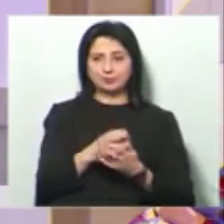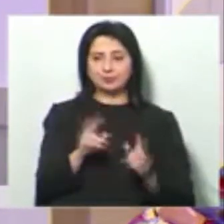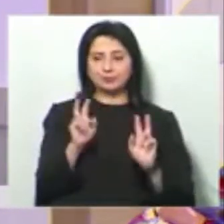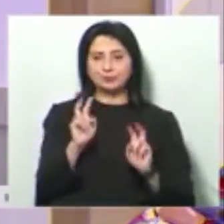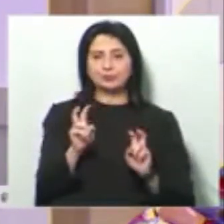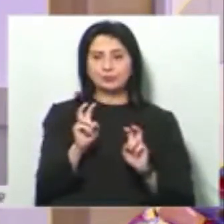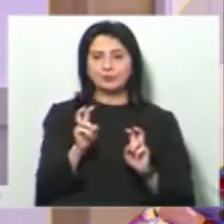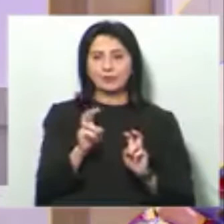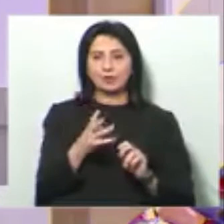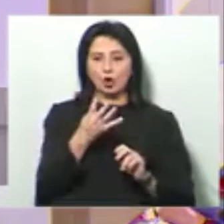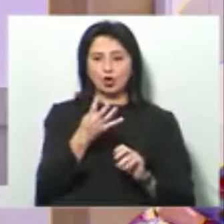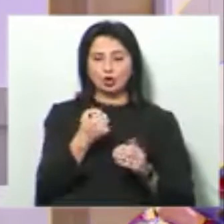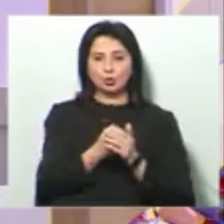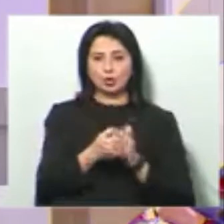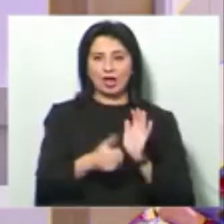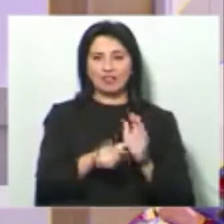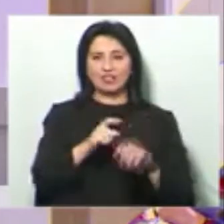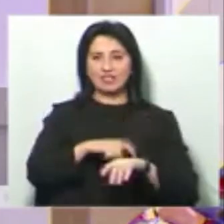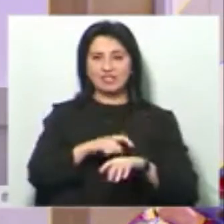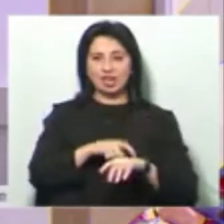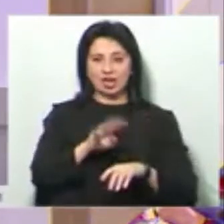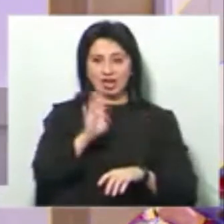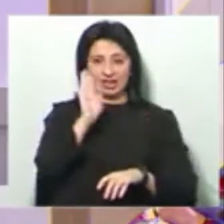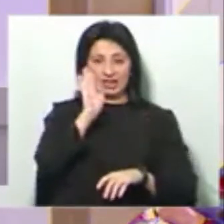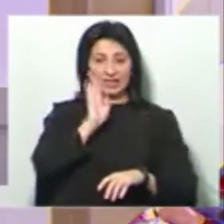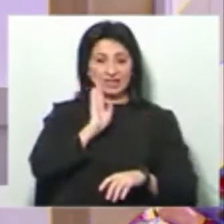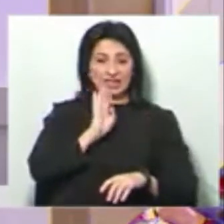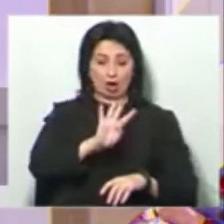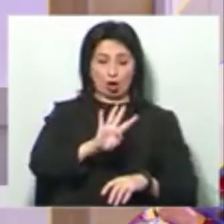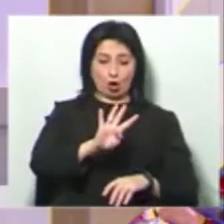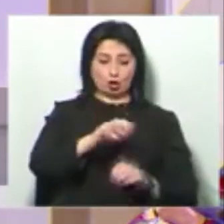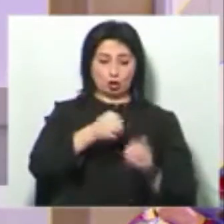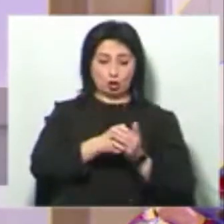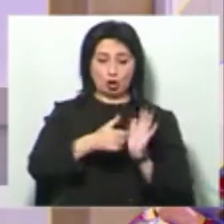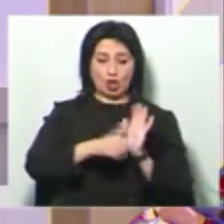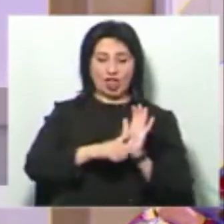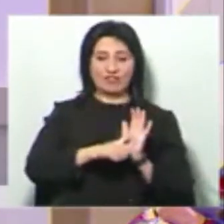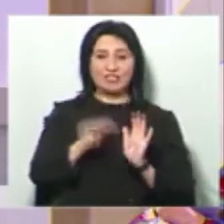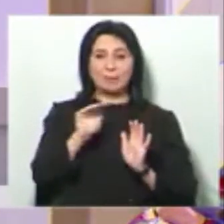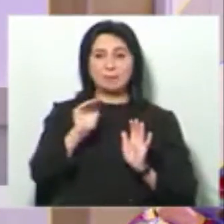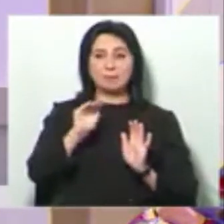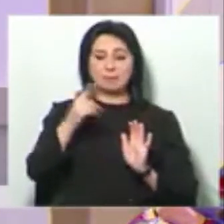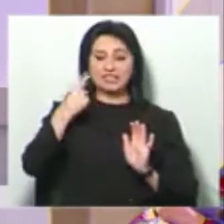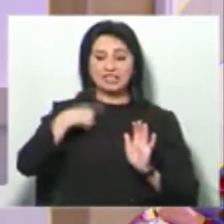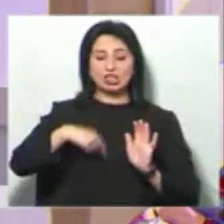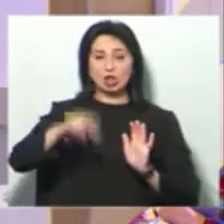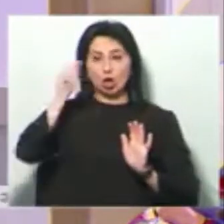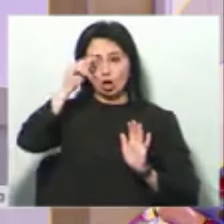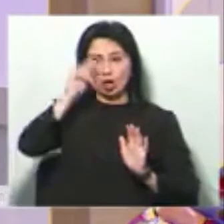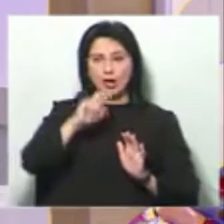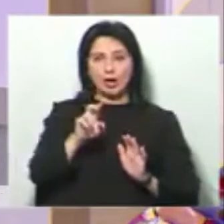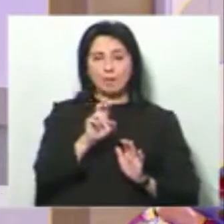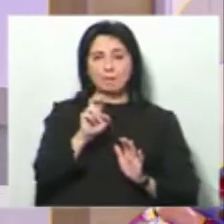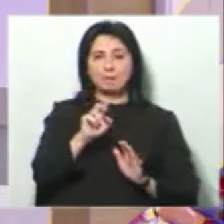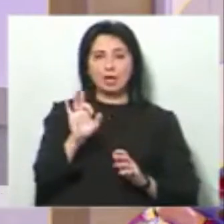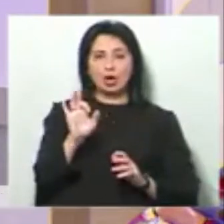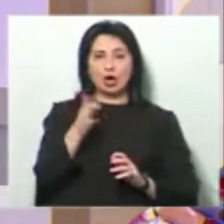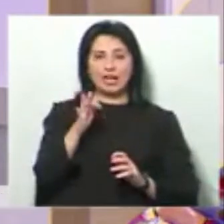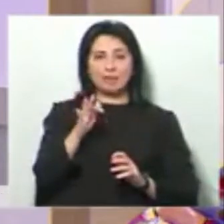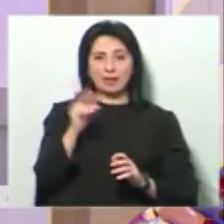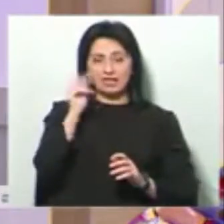წოდებული 4-დან 6 საათამდე, ანუ გამთენის პერიოდის ფიზიოლოგიას სწავლობს, ბიოქიმიას სწავლობს,